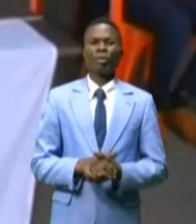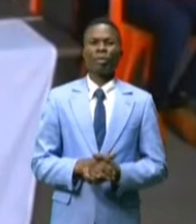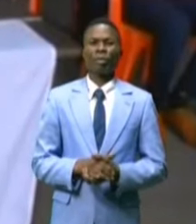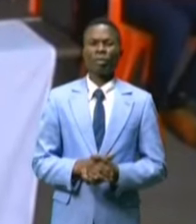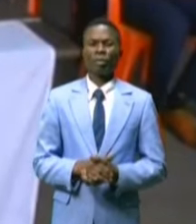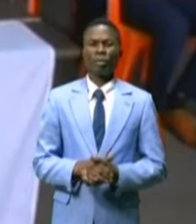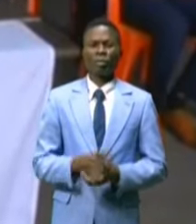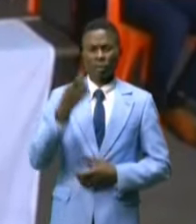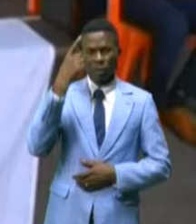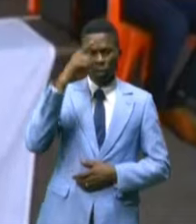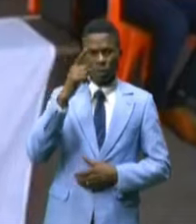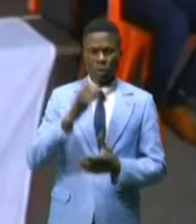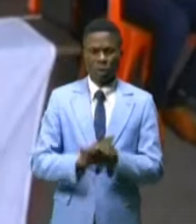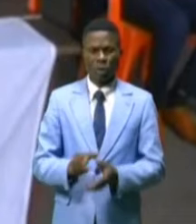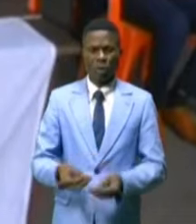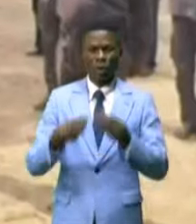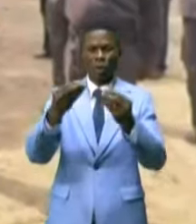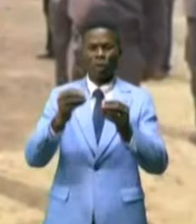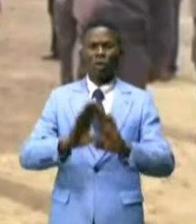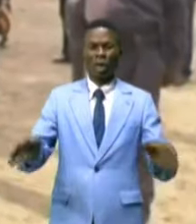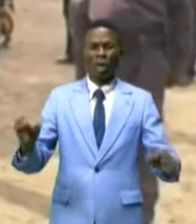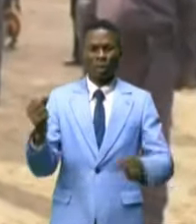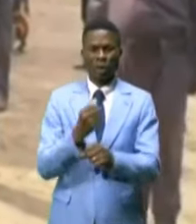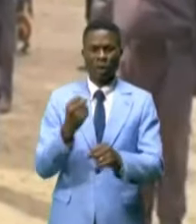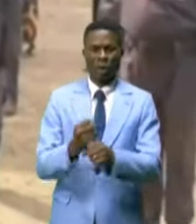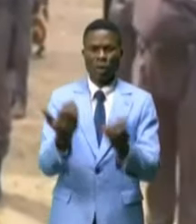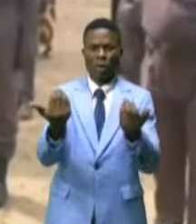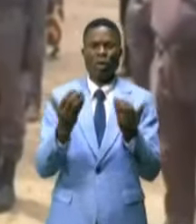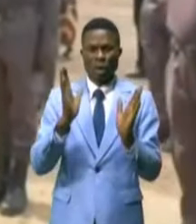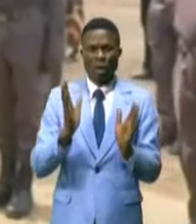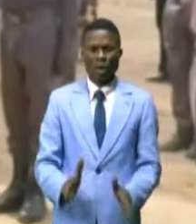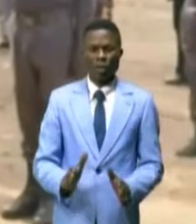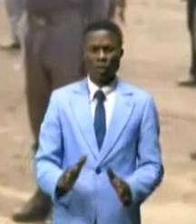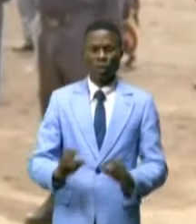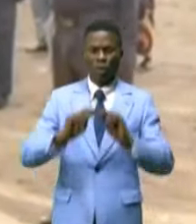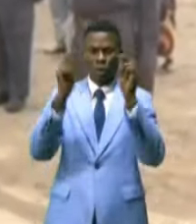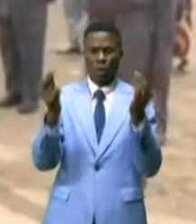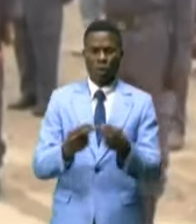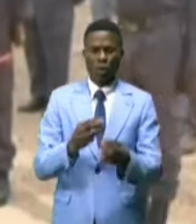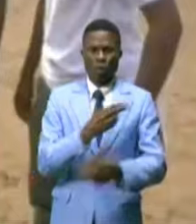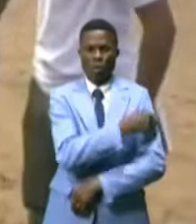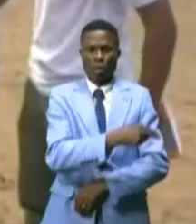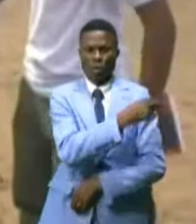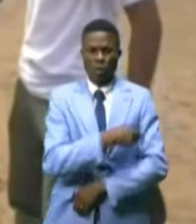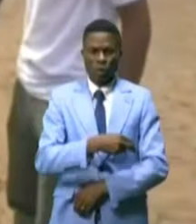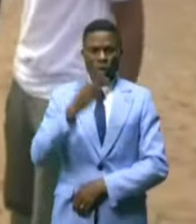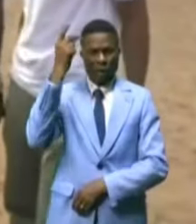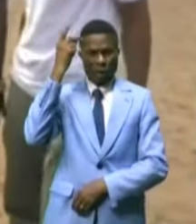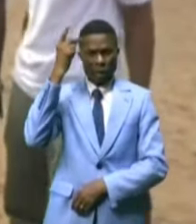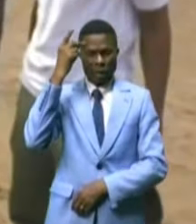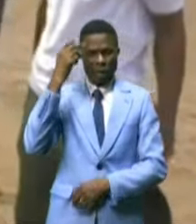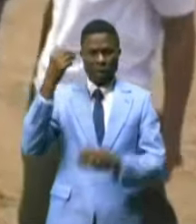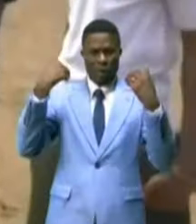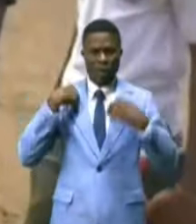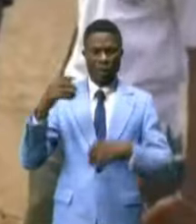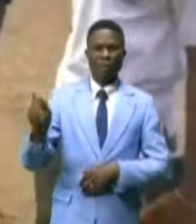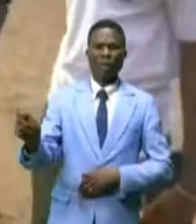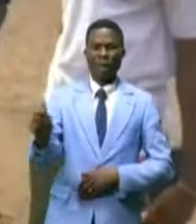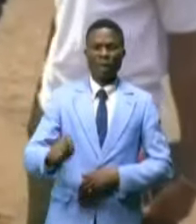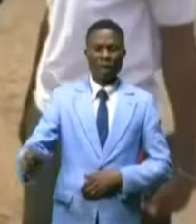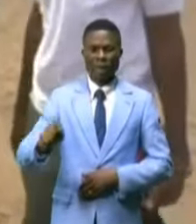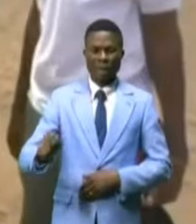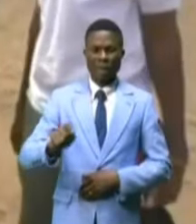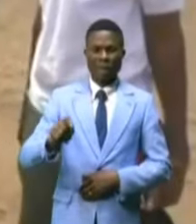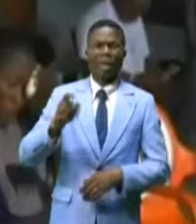Pour booster la capacité opérationnelle, les volontaires secouristes de la branche Kinshasa, précisément ceux du district de Moamba, ont suivi